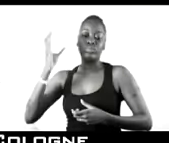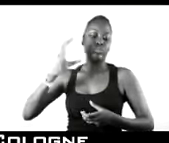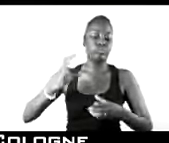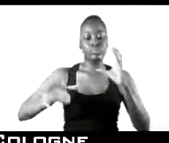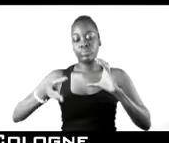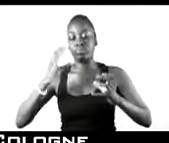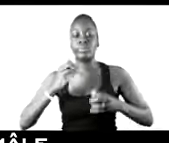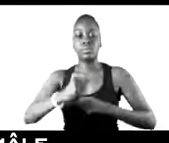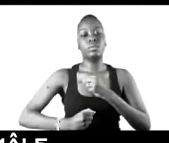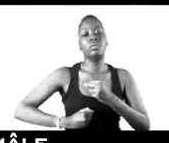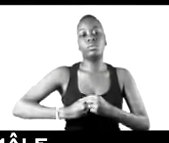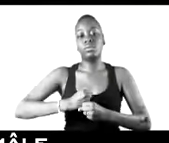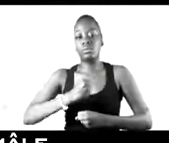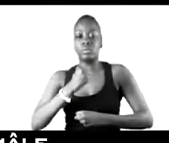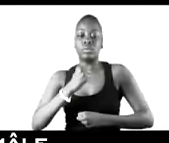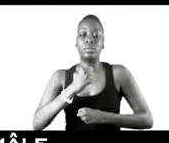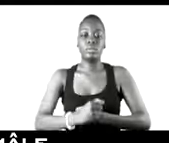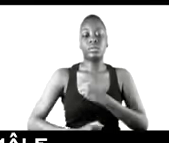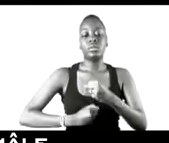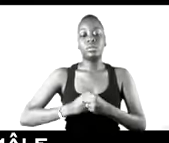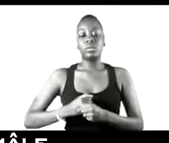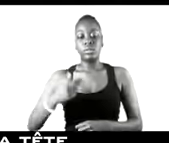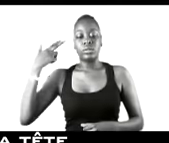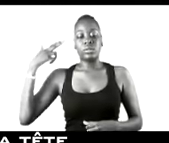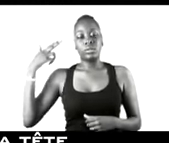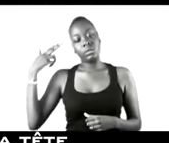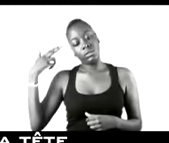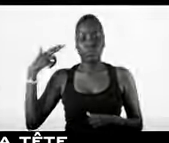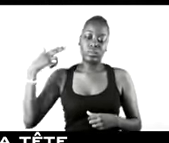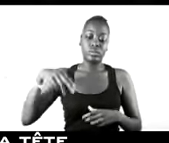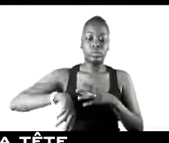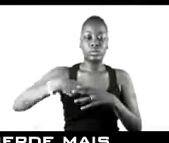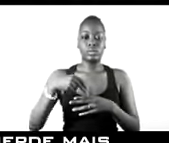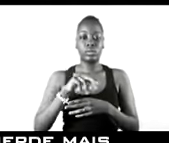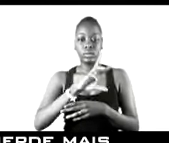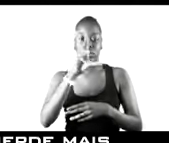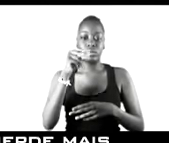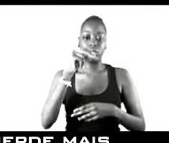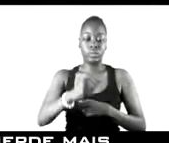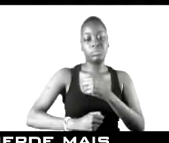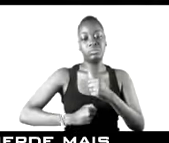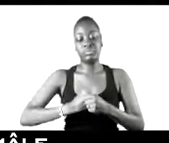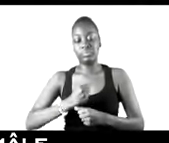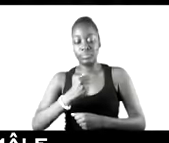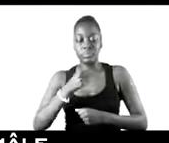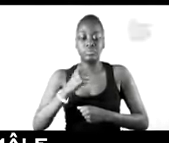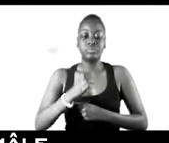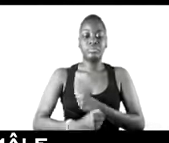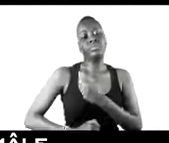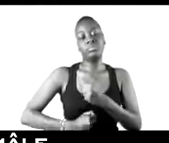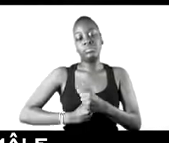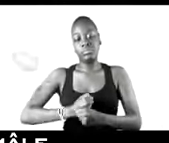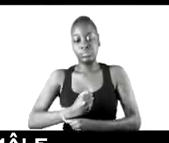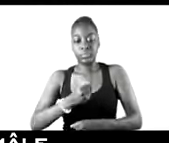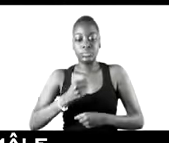à l'alcoolone, mais ça fait ma haine. Un flingue sur la tête, je suis sorti de la merde. Mais ça fait